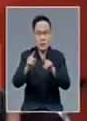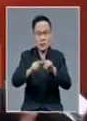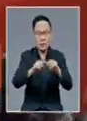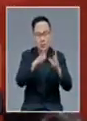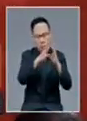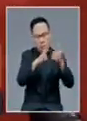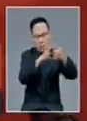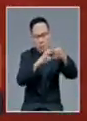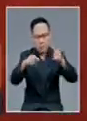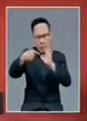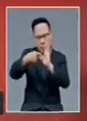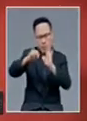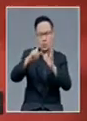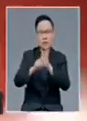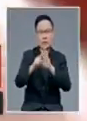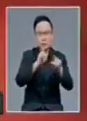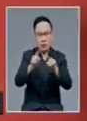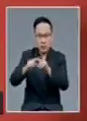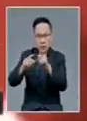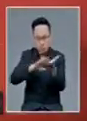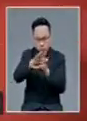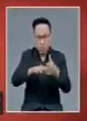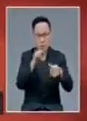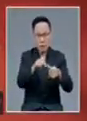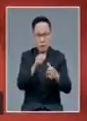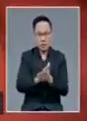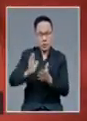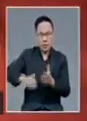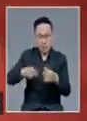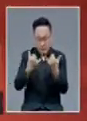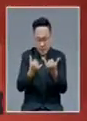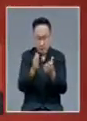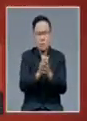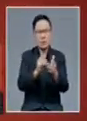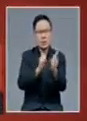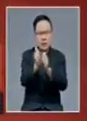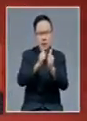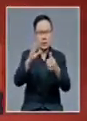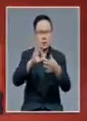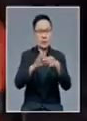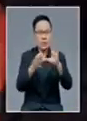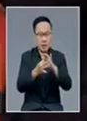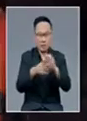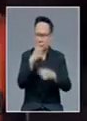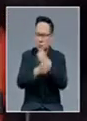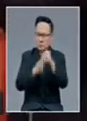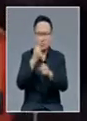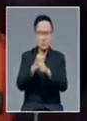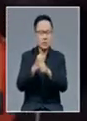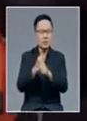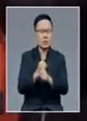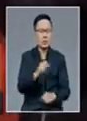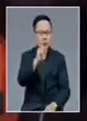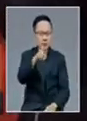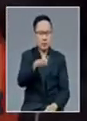ครับถูกจัดให้อยู่ในกลุ่มของสุนัขเพื่อเกมกีฬาแล้วก็มีต้นกำเนิดในยุโรปเมื่อศตวรรษที่14แล้วก็เ